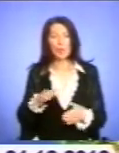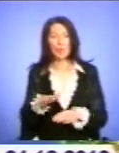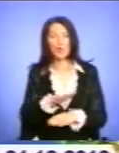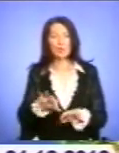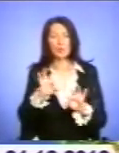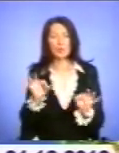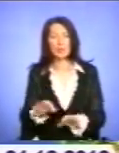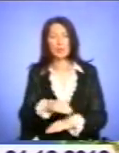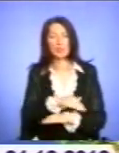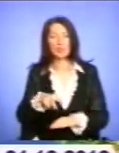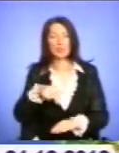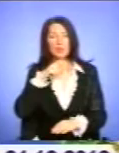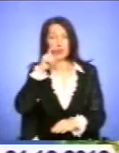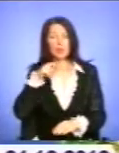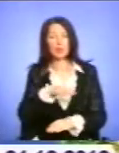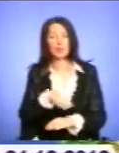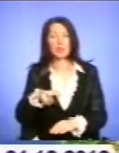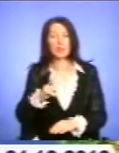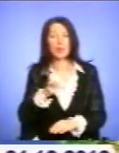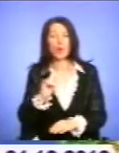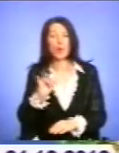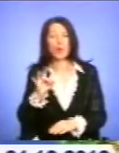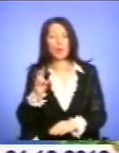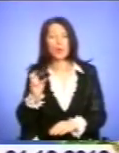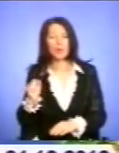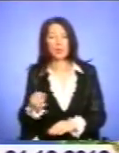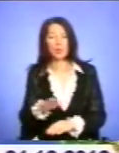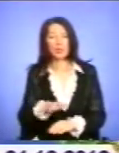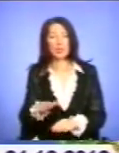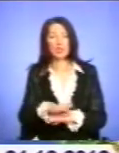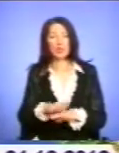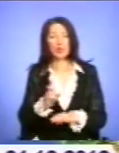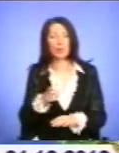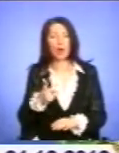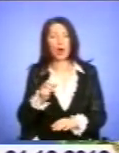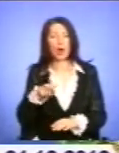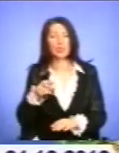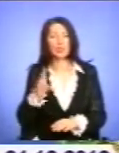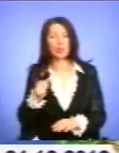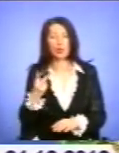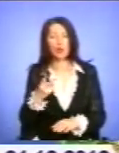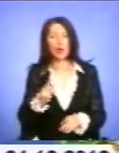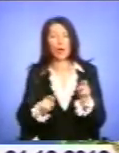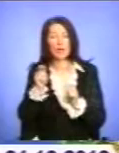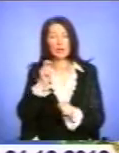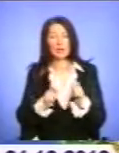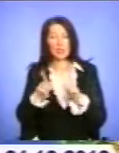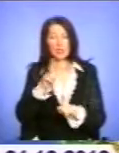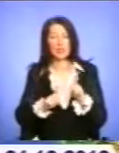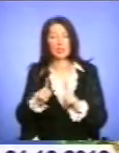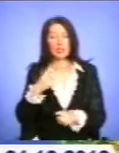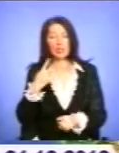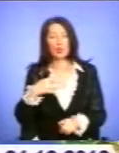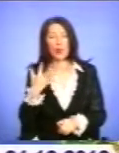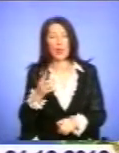Українки, вулиця Леся Курбаса, майданчик ринку Галицький. Друге пленарне засідання 45-ї сесії обласної ради